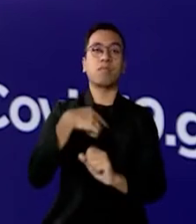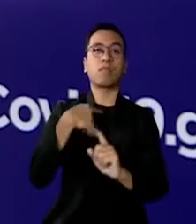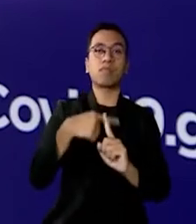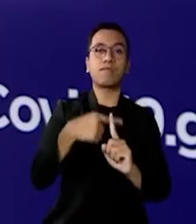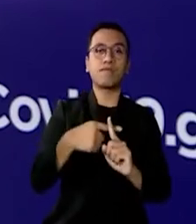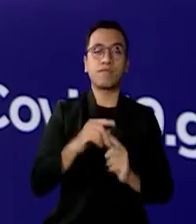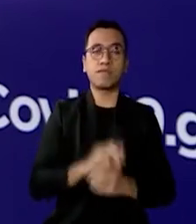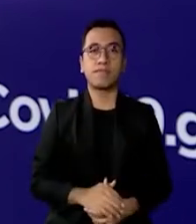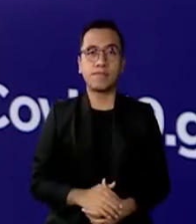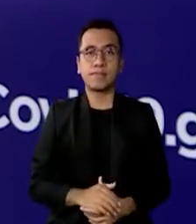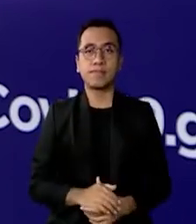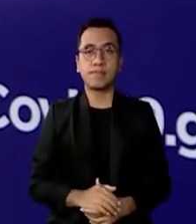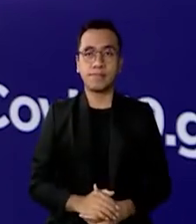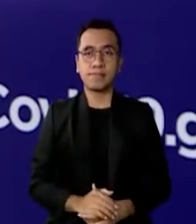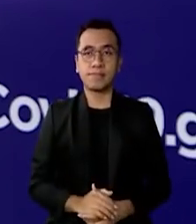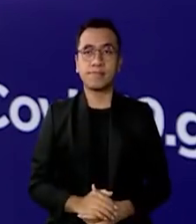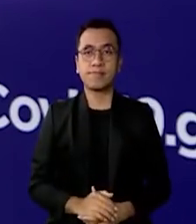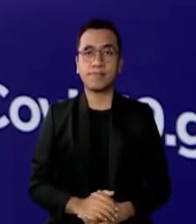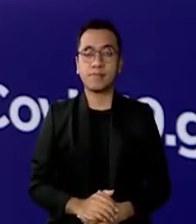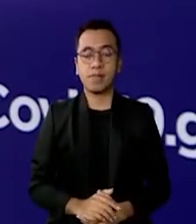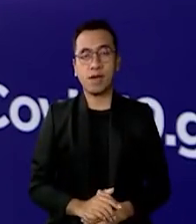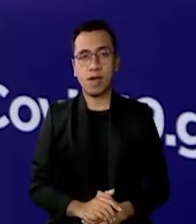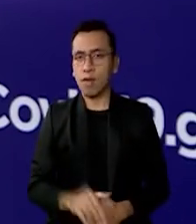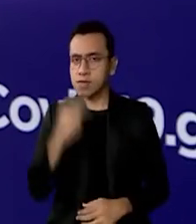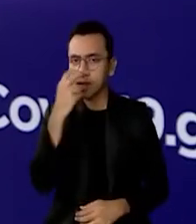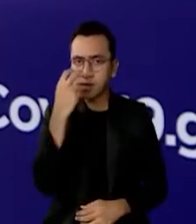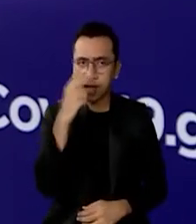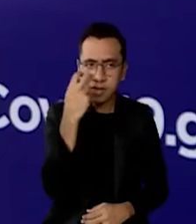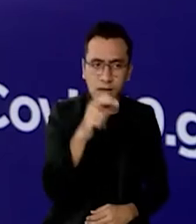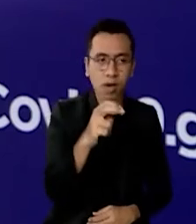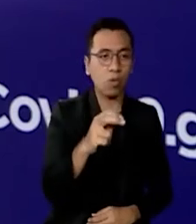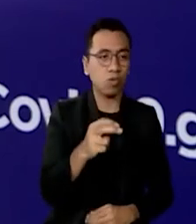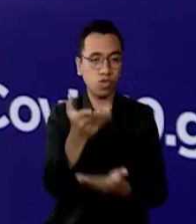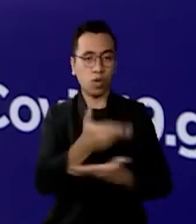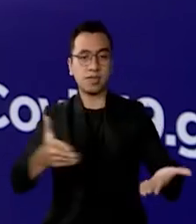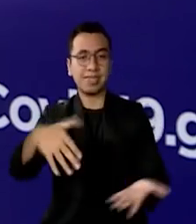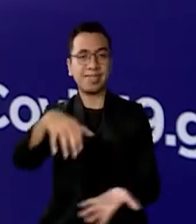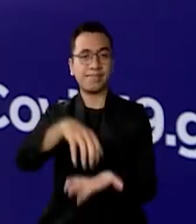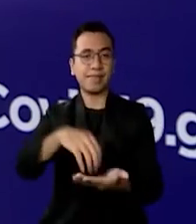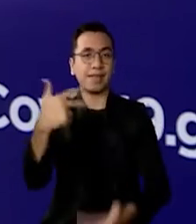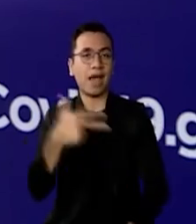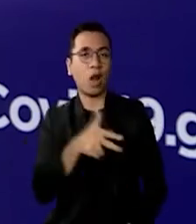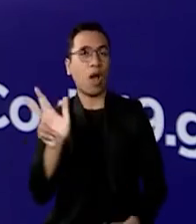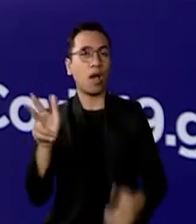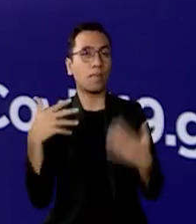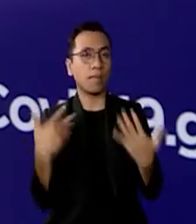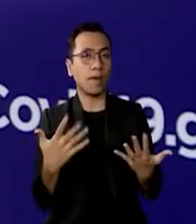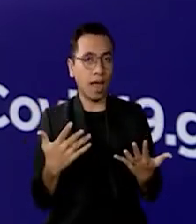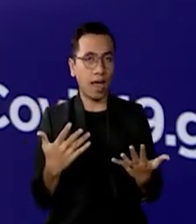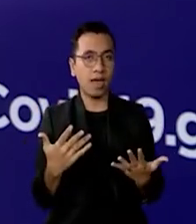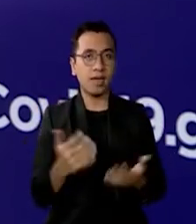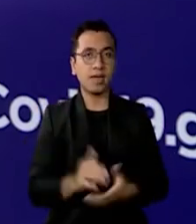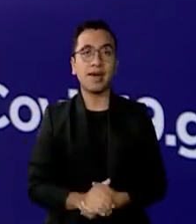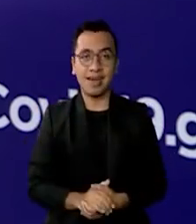untuk mengecek kondisi yang ada di Kabupaten Karawang khusus yang memang duduknya